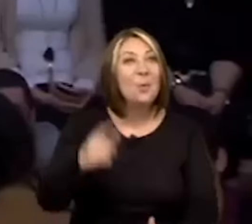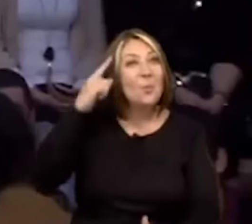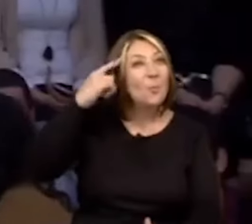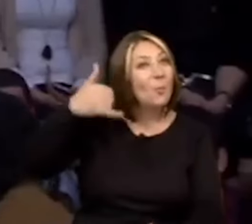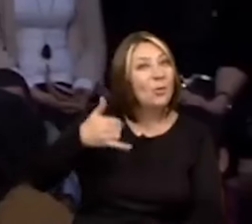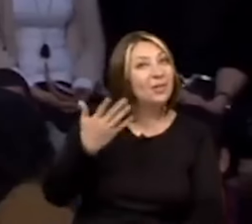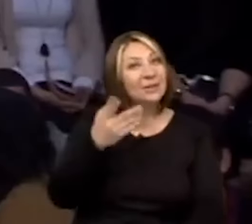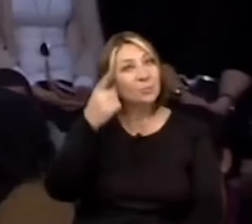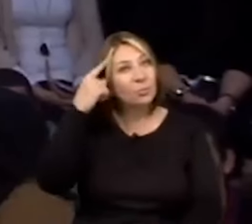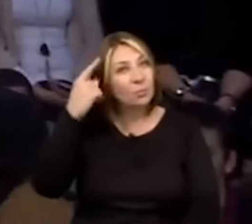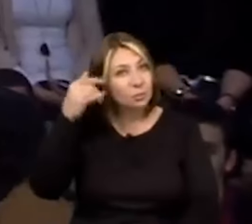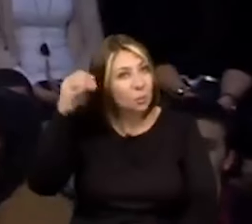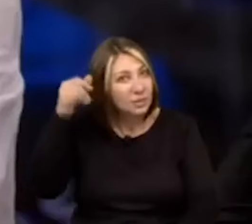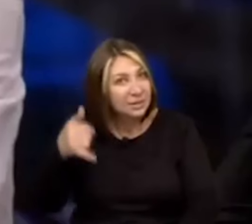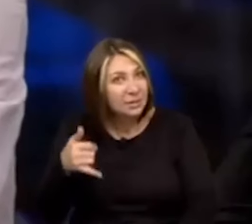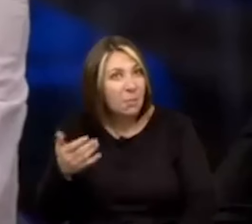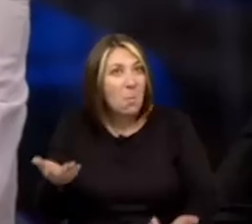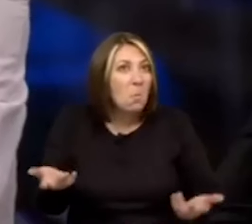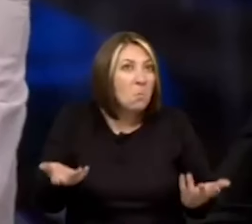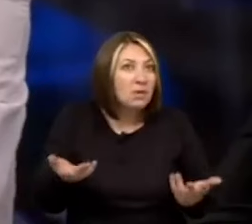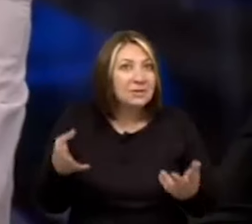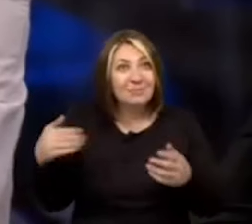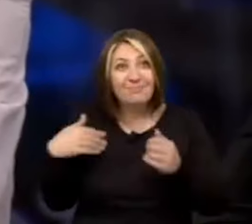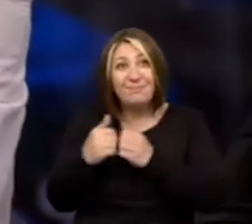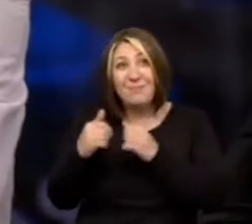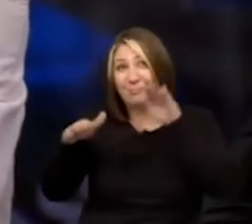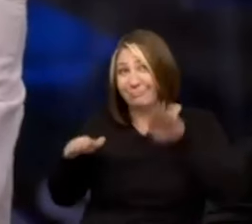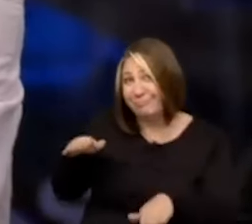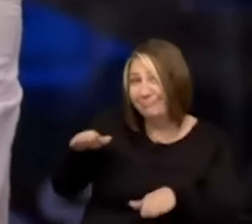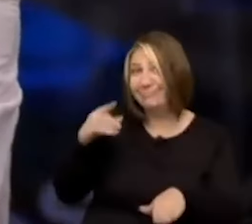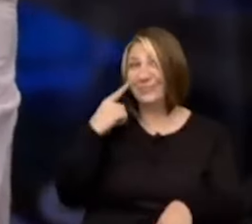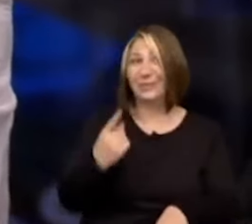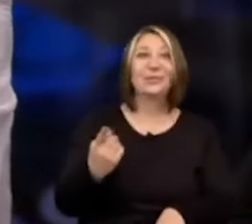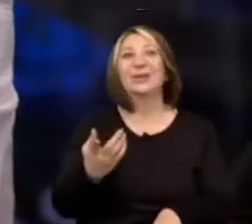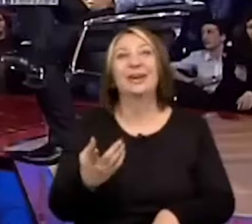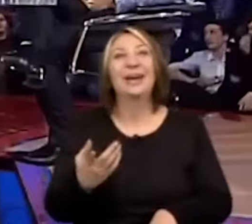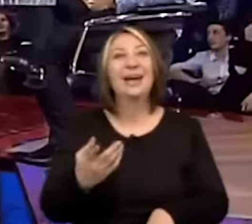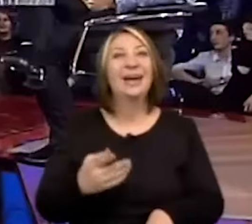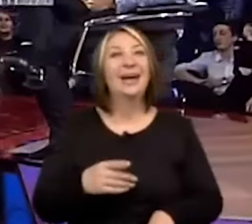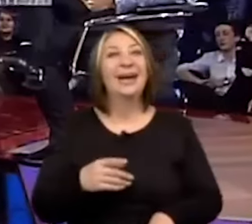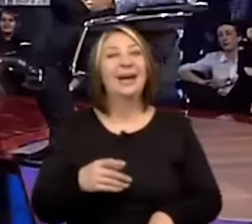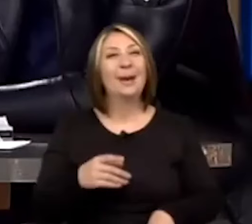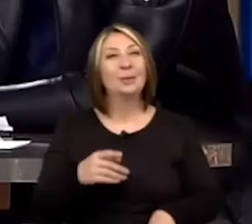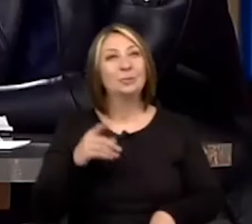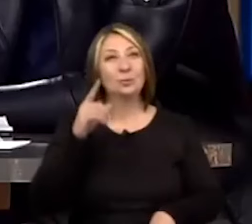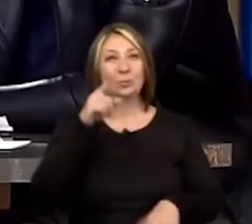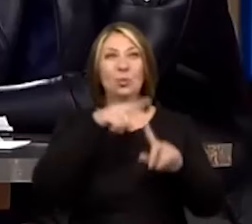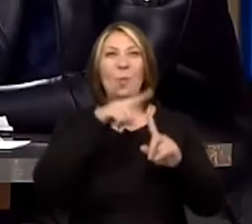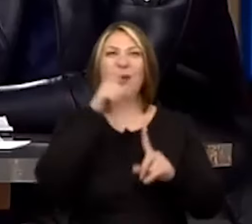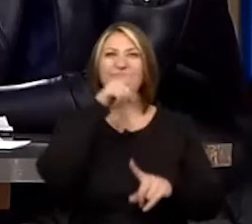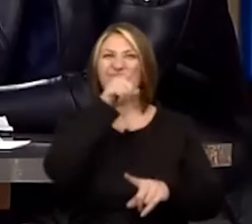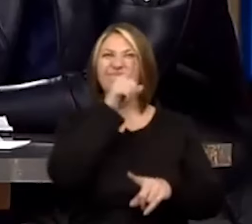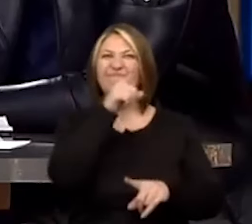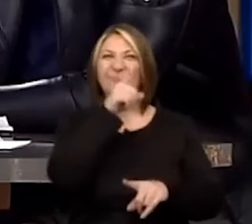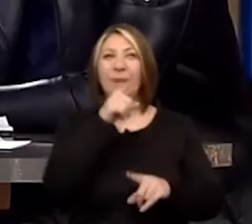Boyunla ilgili niye senin boyun, ne ki boyun? Nasıl bilmiyorum. Yan yana oturdu diye bir Tuğba bilmiyorum ki ondan mı oldu ama. Ha, evet Tuğba yüzden oluyor.